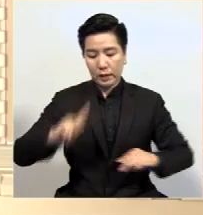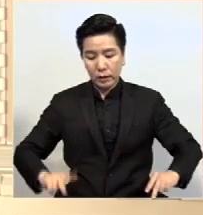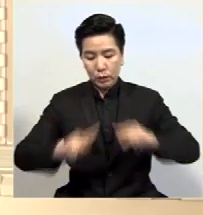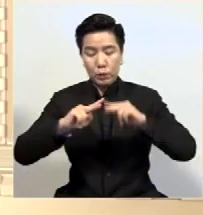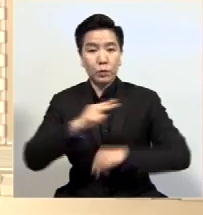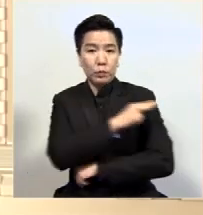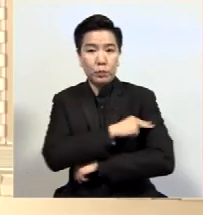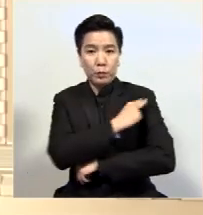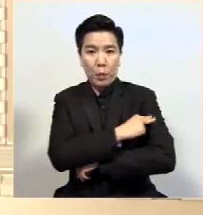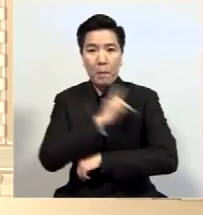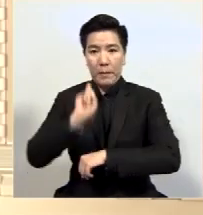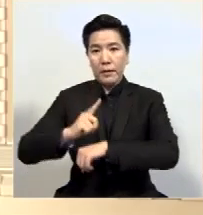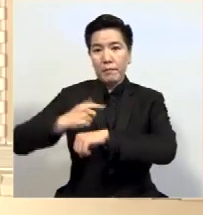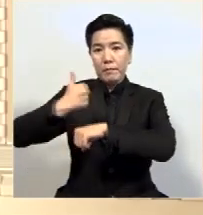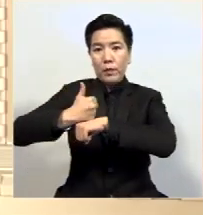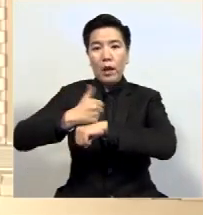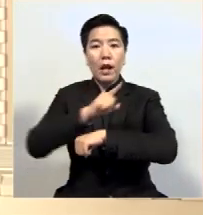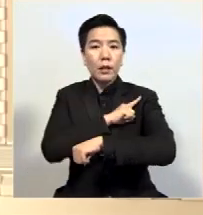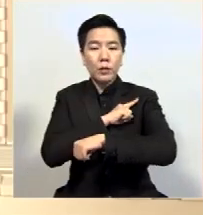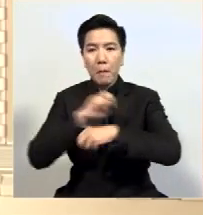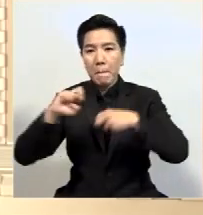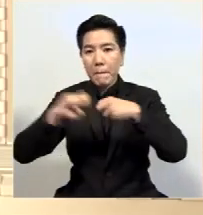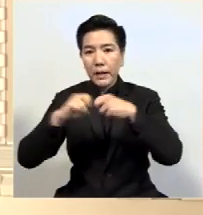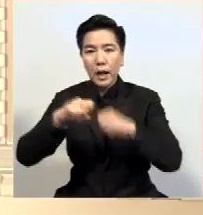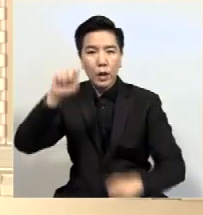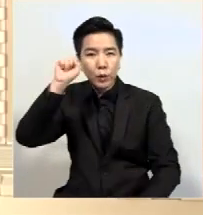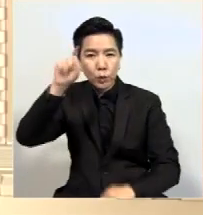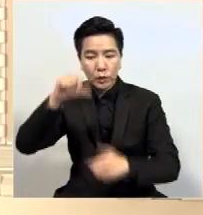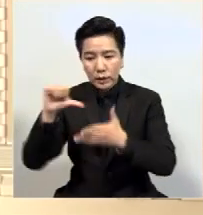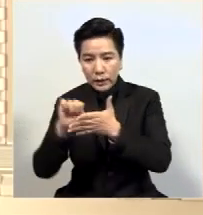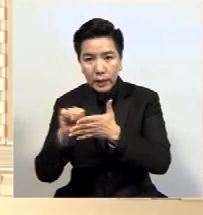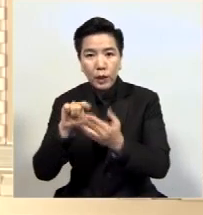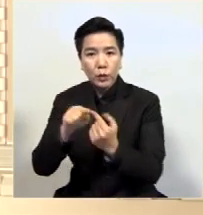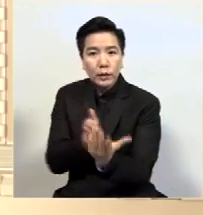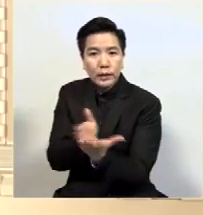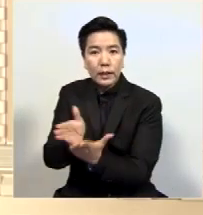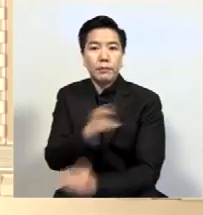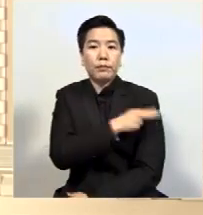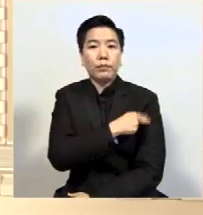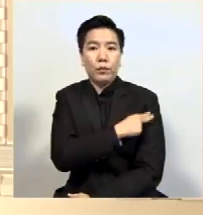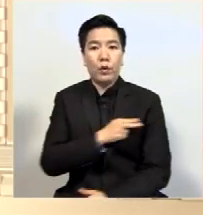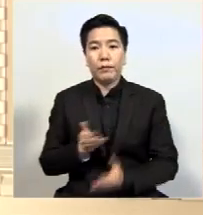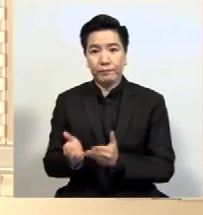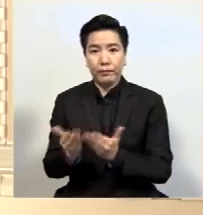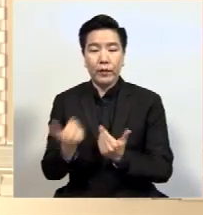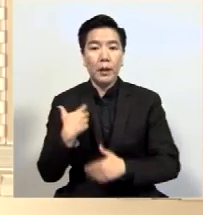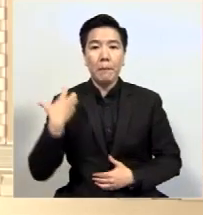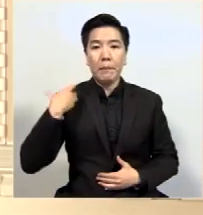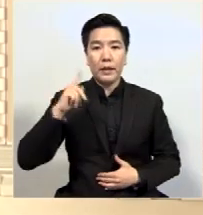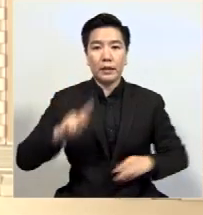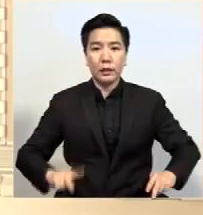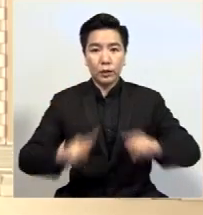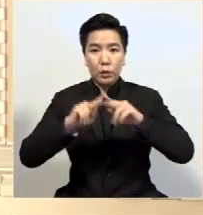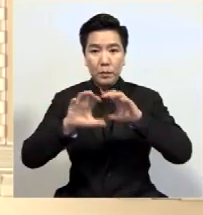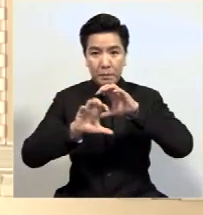ขจะเป็นหัวหน้าผู้รับผิดชอบในการแก้ไขสถานการณ์ฉุกเฉินด้านสาธารณสุขปลัดกระทรวงมหาด